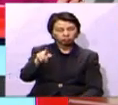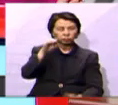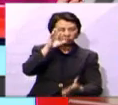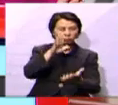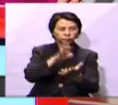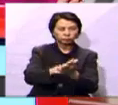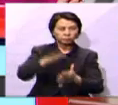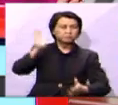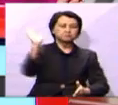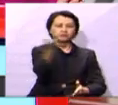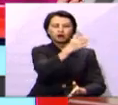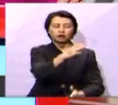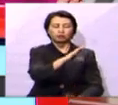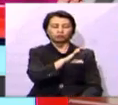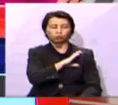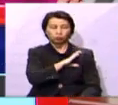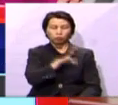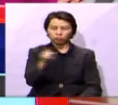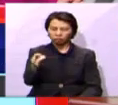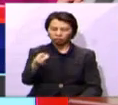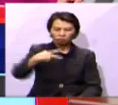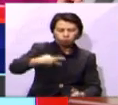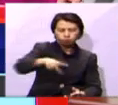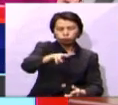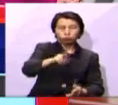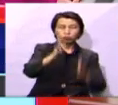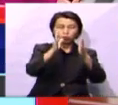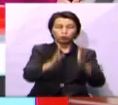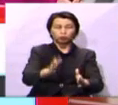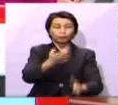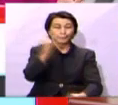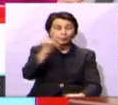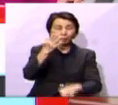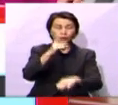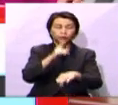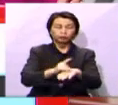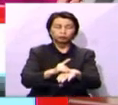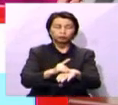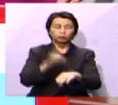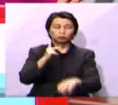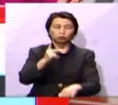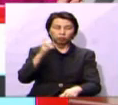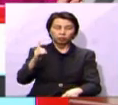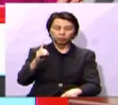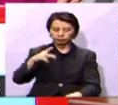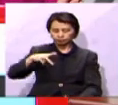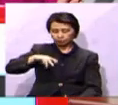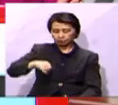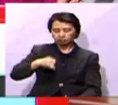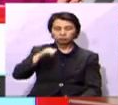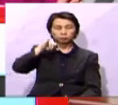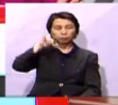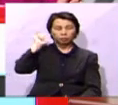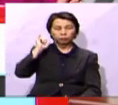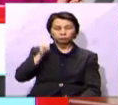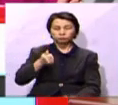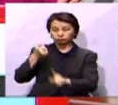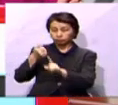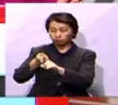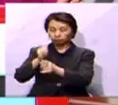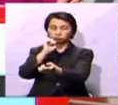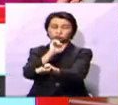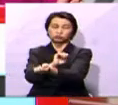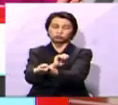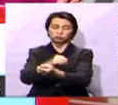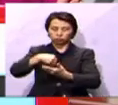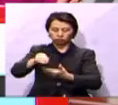dipercayai menampar anggota polis dan menendang dua orang awam di Kota Damansara, Petaling Jaya semalam. Perintah reman itu